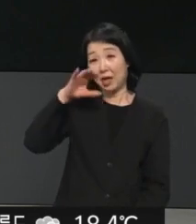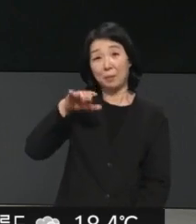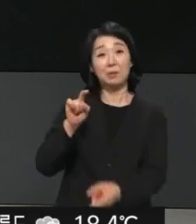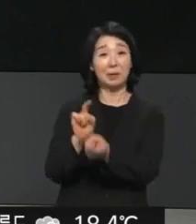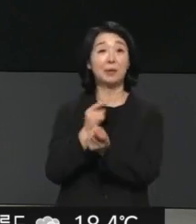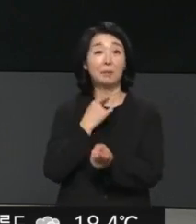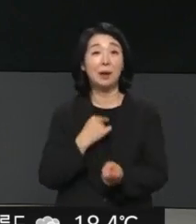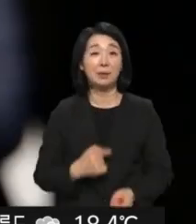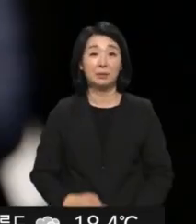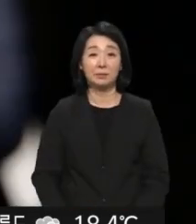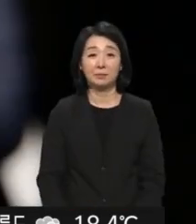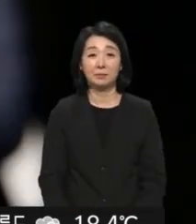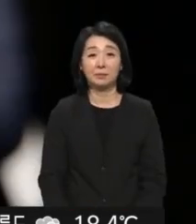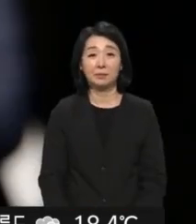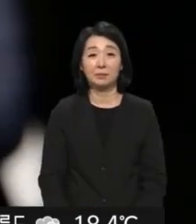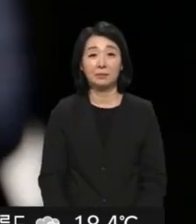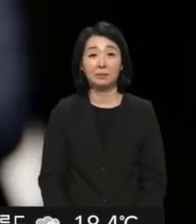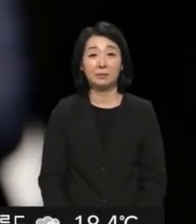만났습니다.